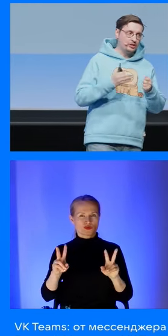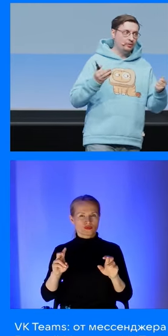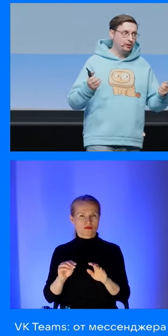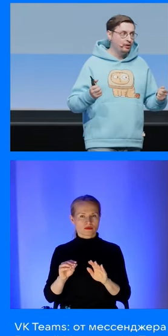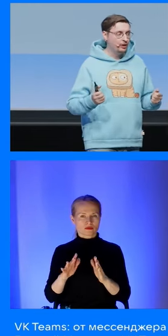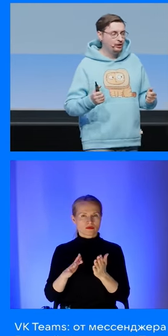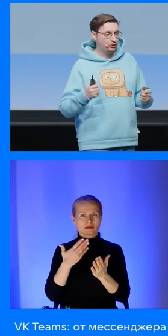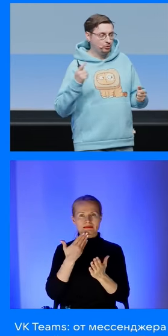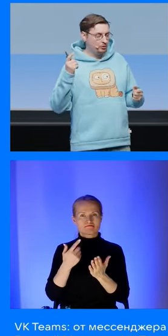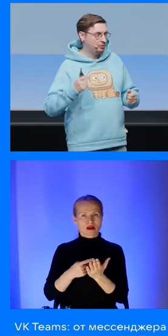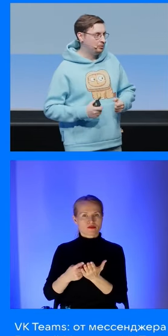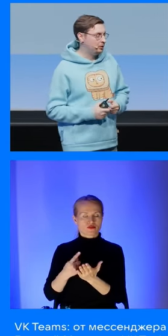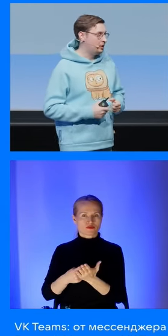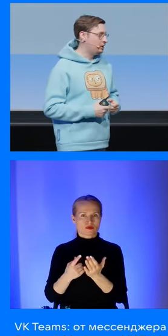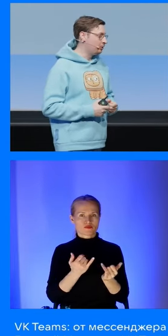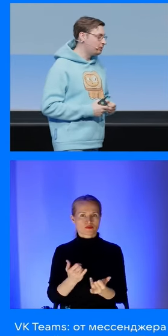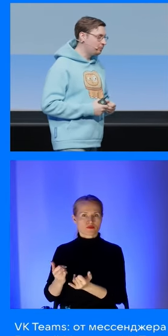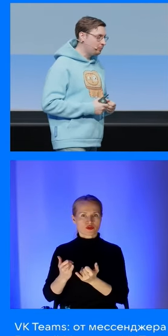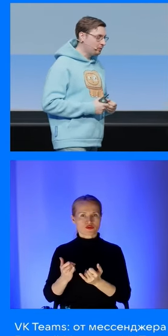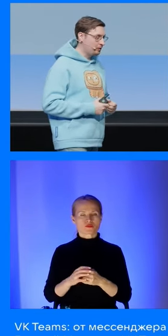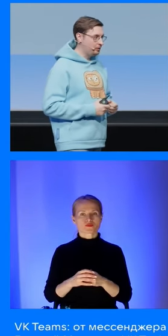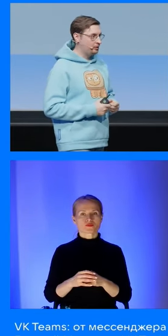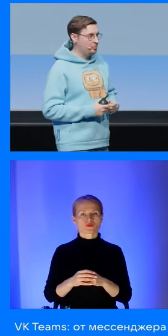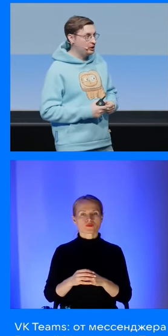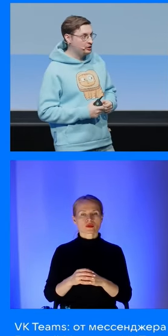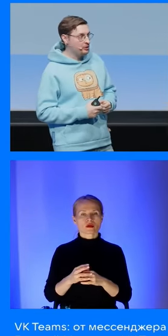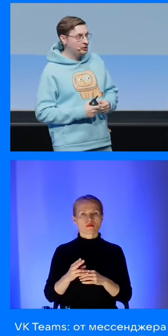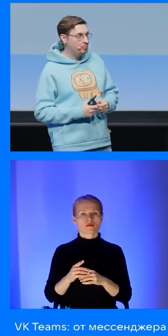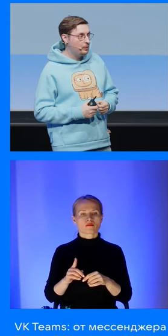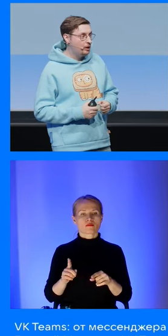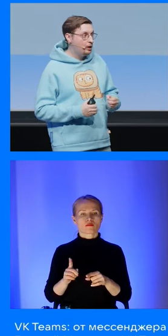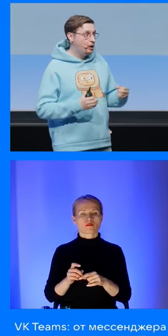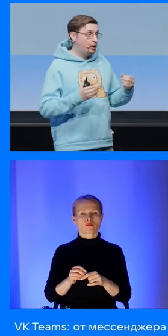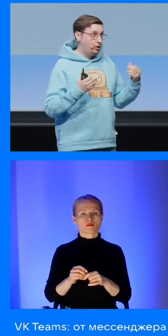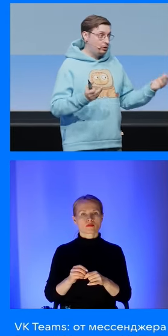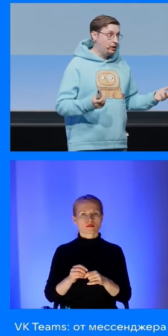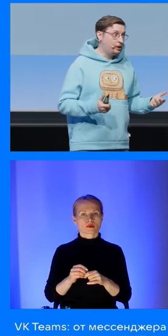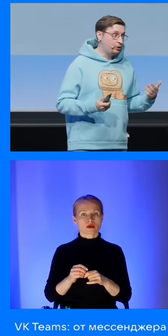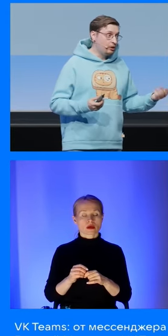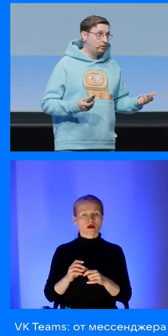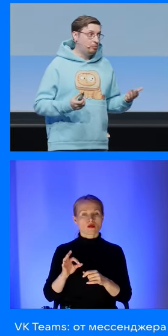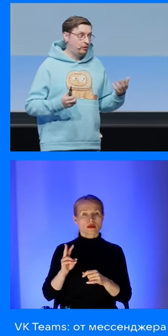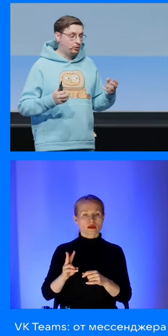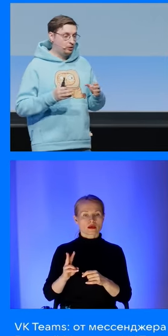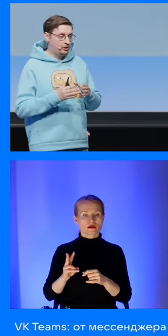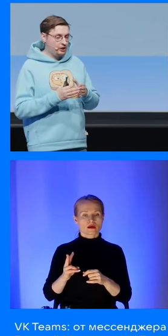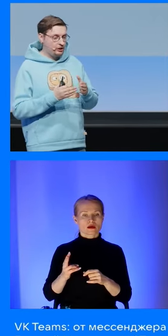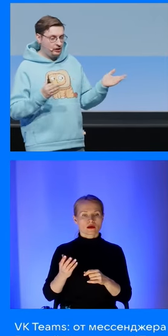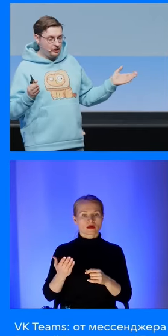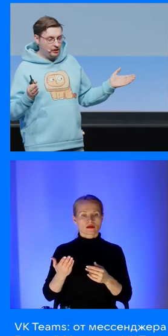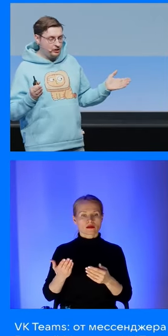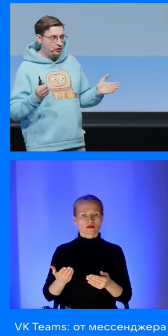работу, да, Discovery, которая вот в аналогии с операторским центром. Окей, контроллер по факту